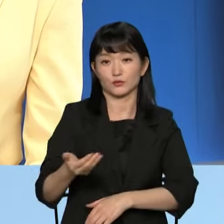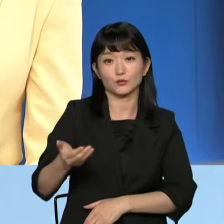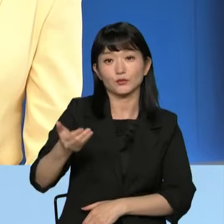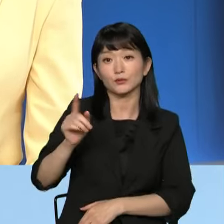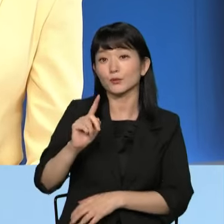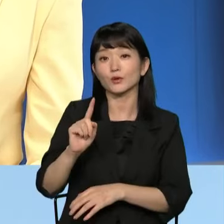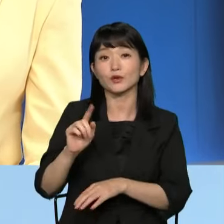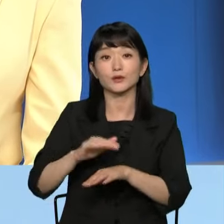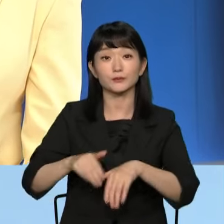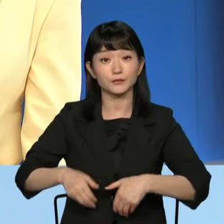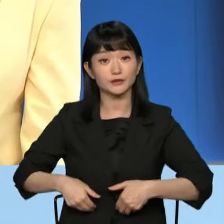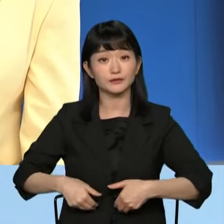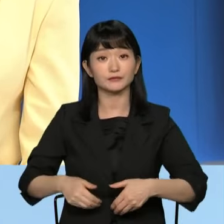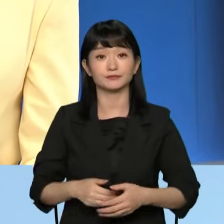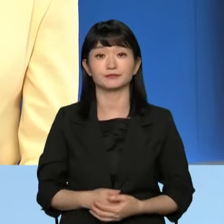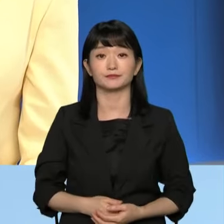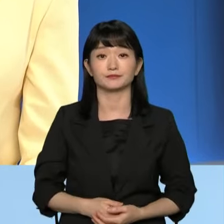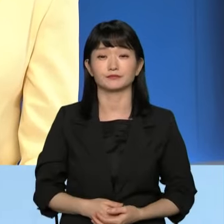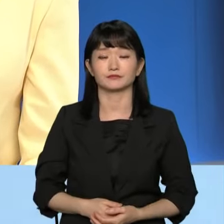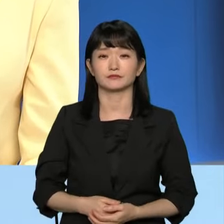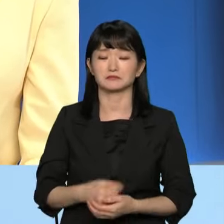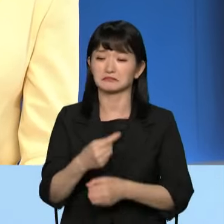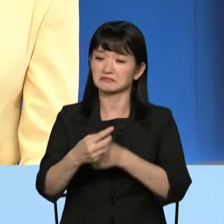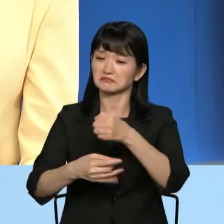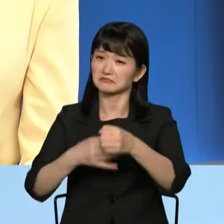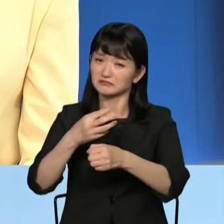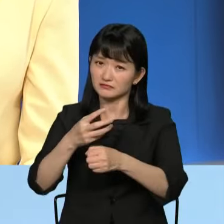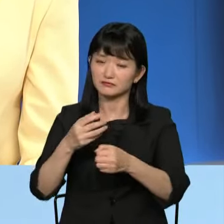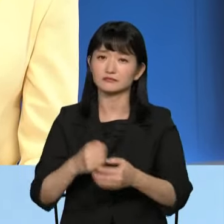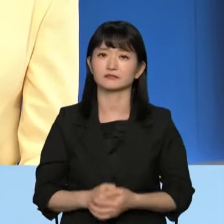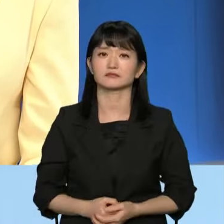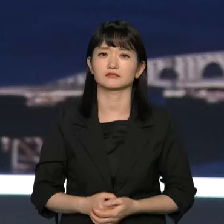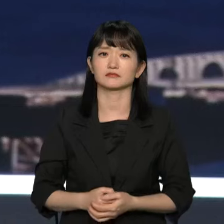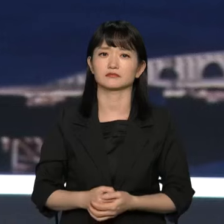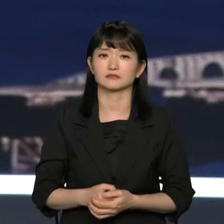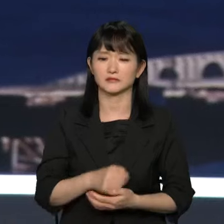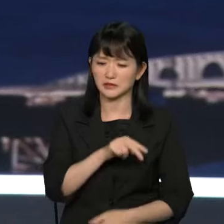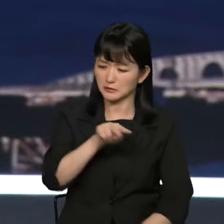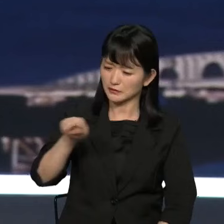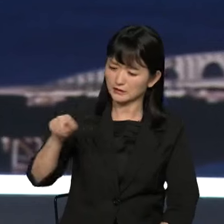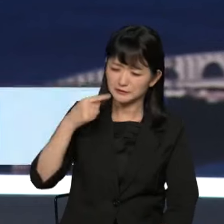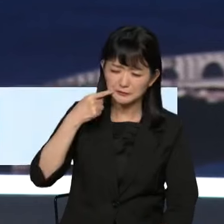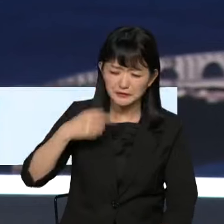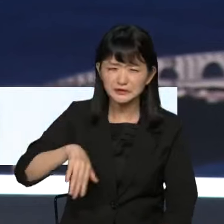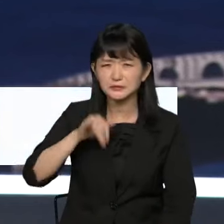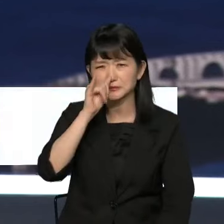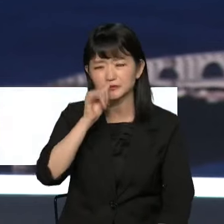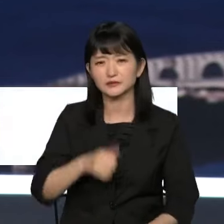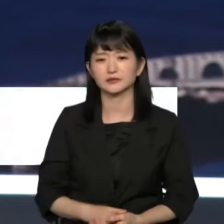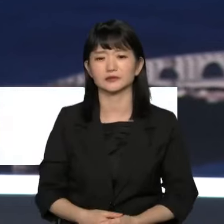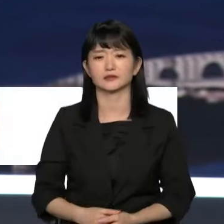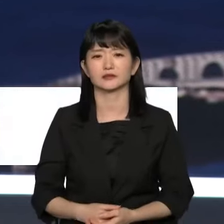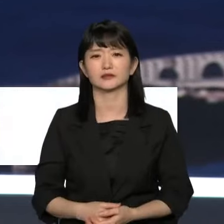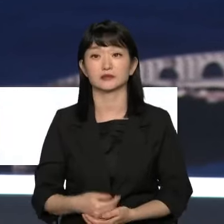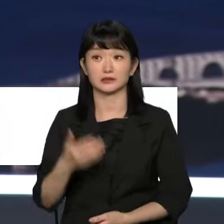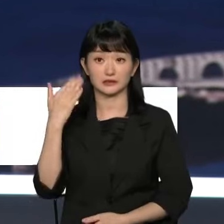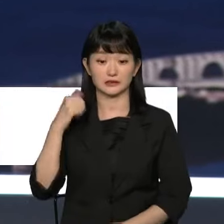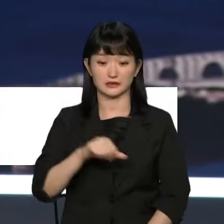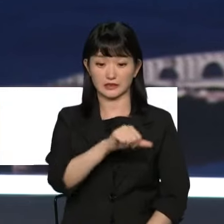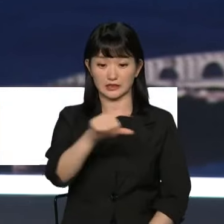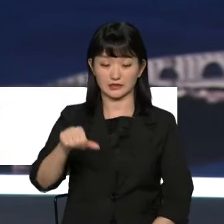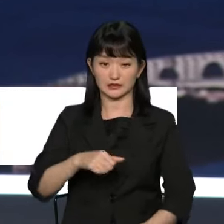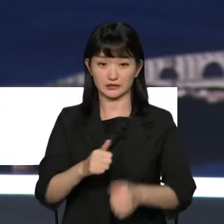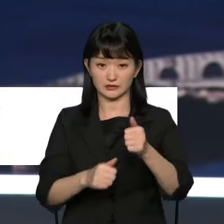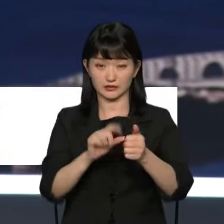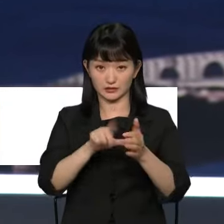것들이 좀 필요하시다고 보시나요? 우선 뭐 지난 몇 년간 굉장히 이 대표팀에서 아쉬운 그런 것들을 많이 보여줬기 때문에 지난 이 아시안 게임에서 젊은